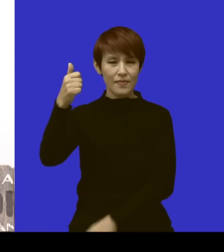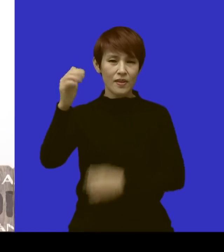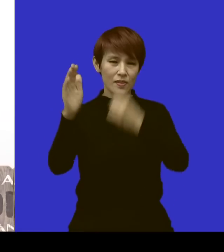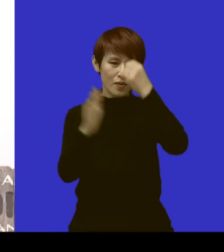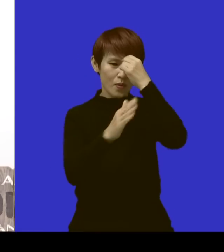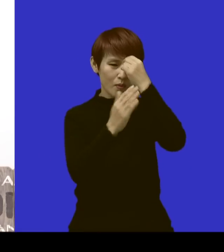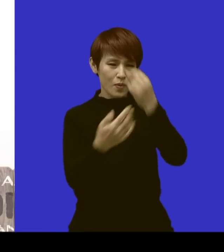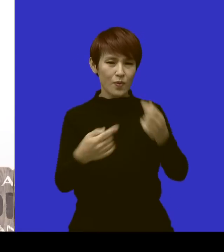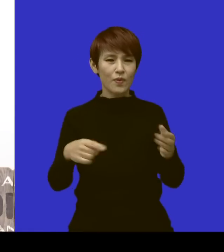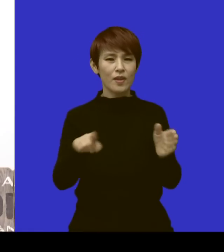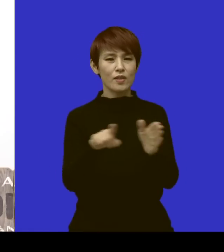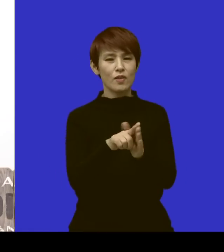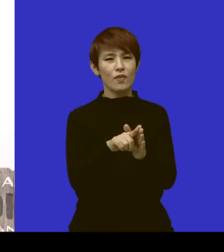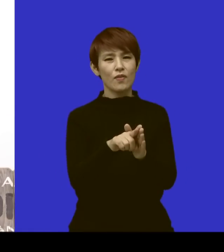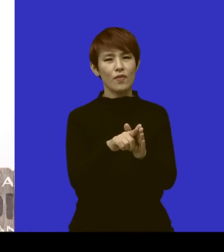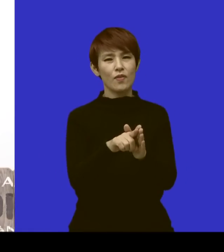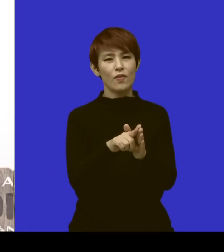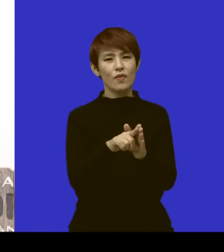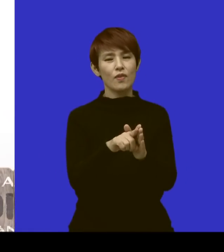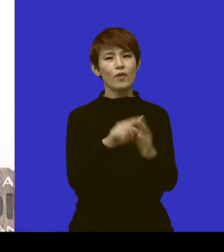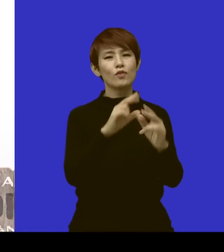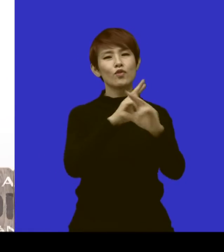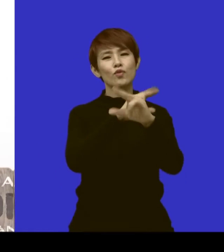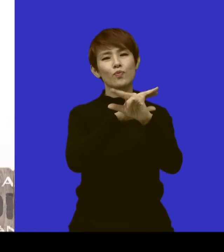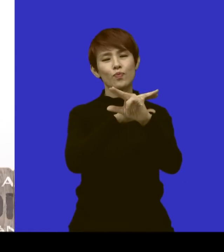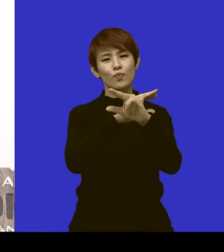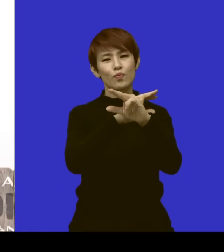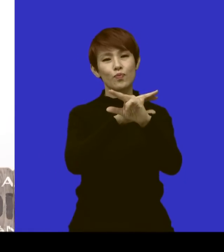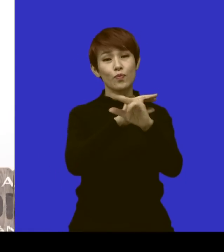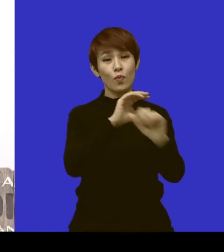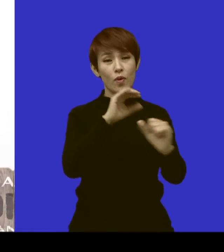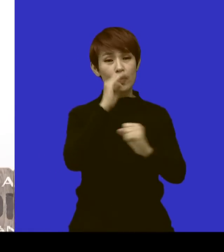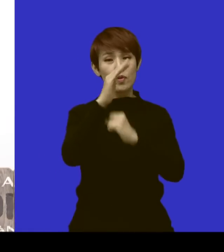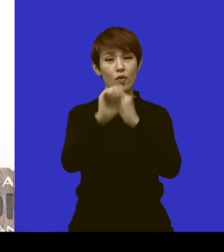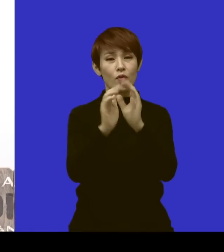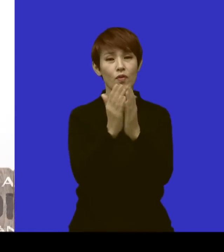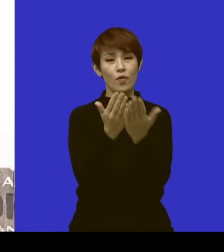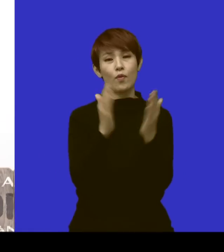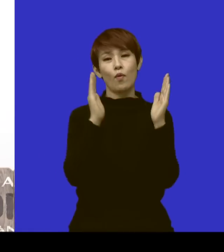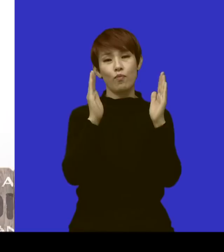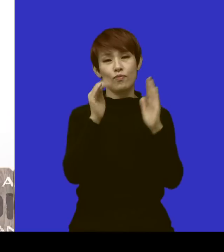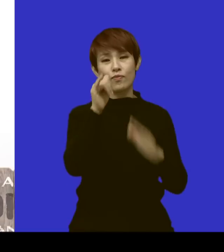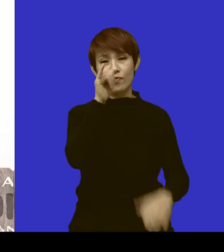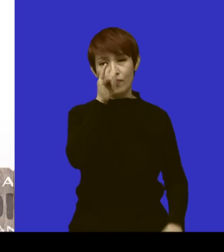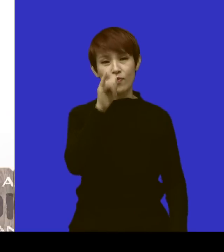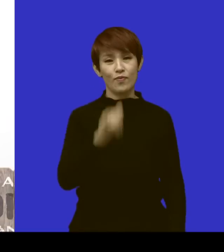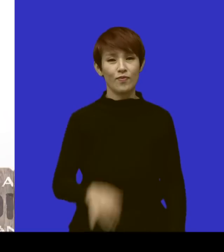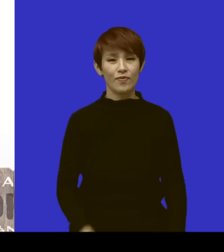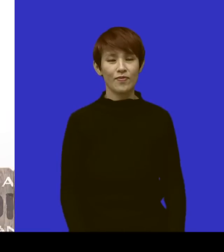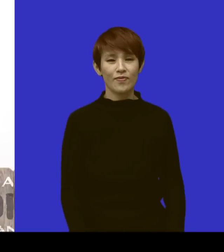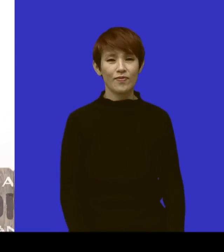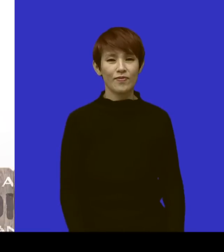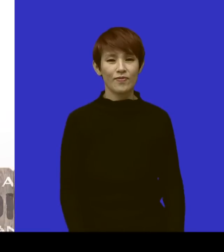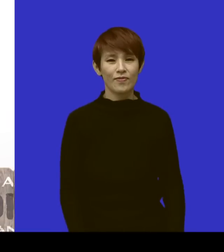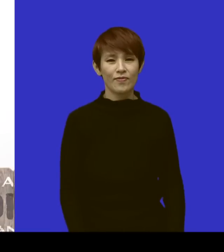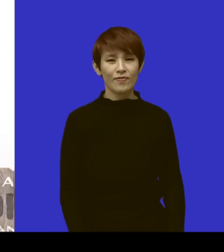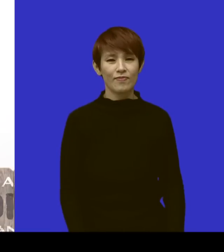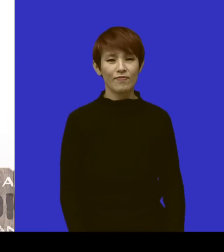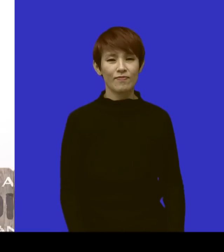성도들을 위해서 줌으로 예. 성경 공부를 또 이제 하시겠다고 해서